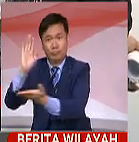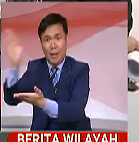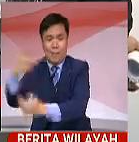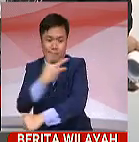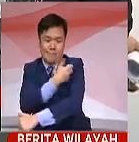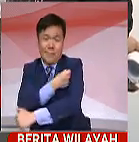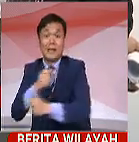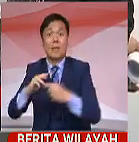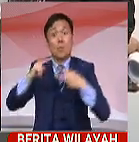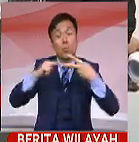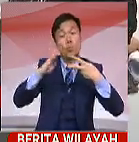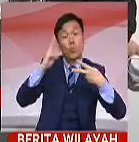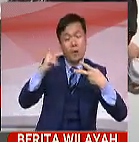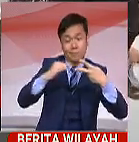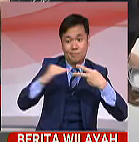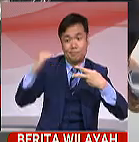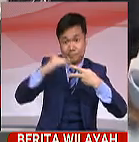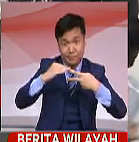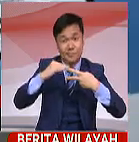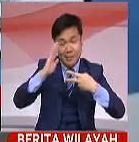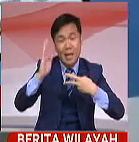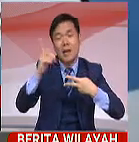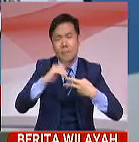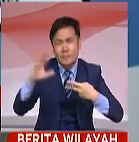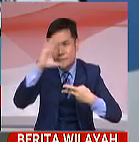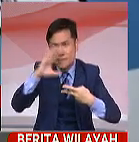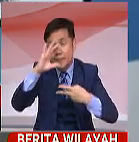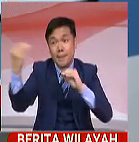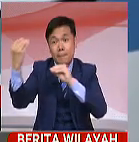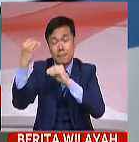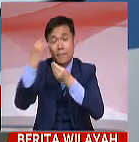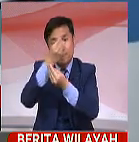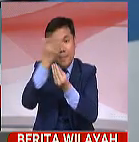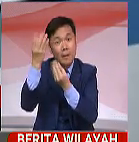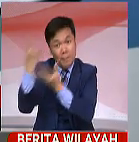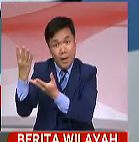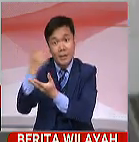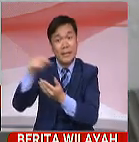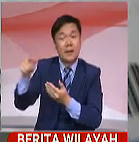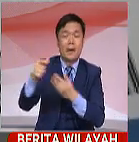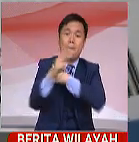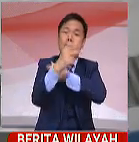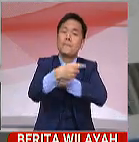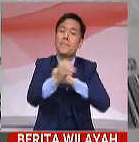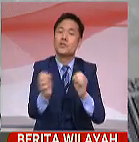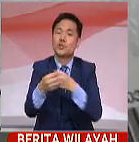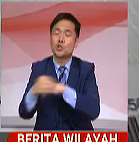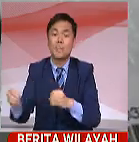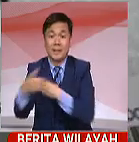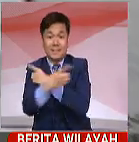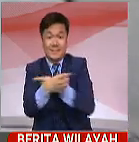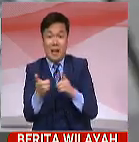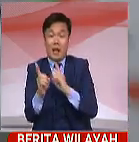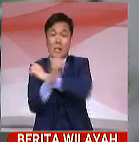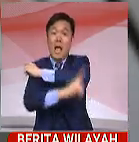fasa kedua suntikan, pihaknya masih mendapatkan maklumat daripada pihak residen dan pejabat daerah agar lokasi suntikan